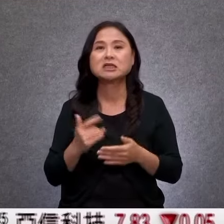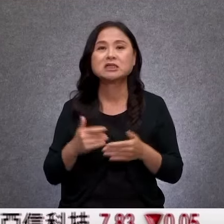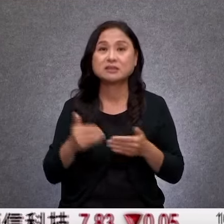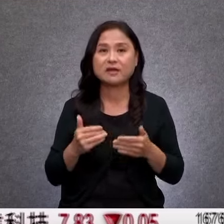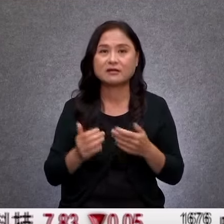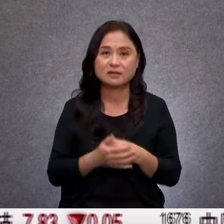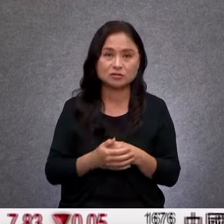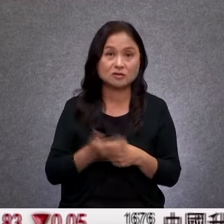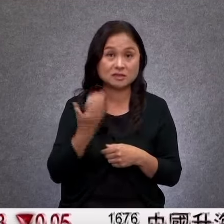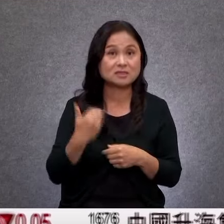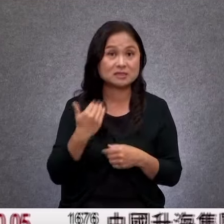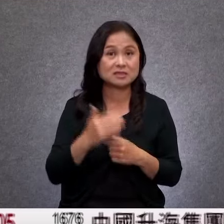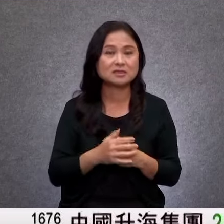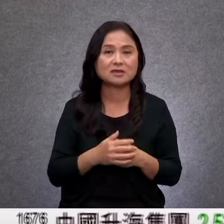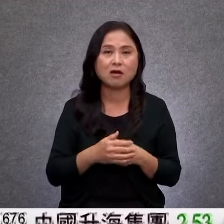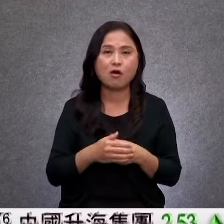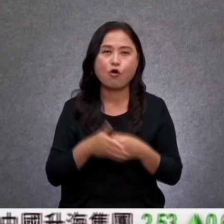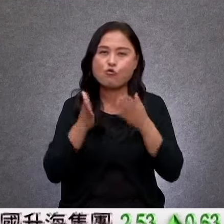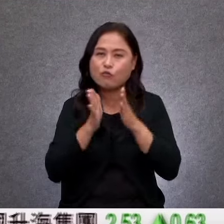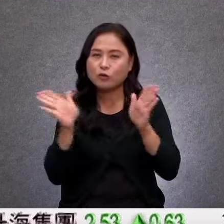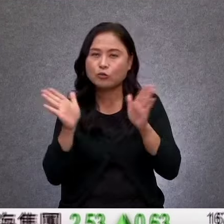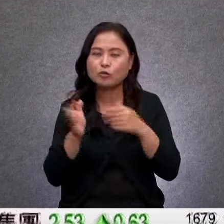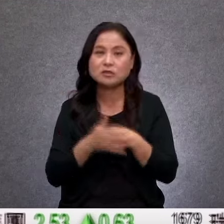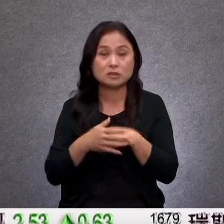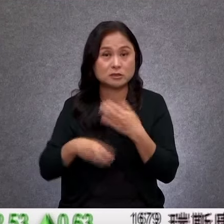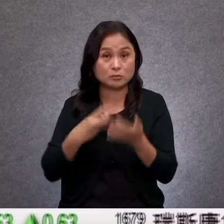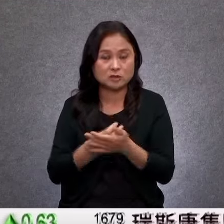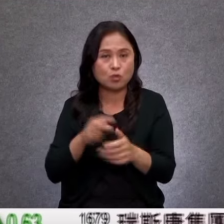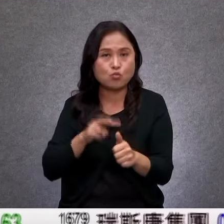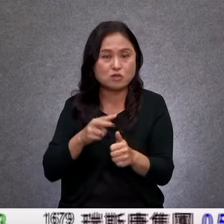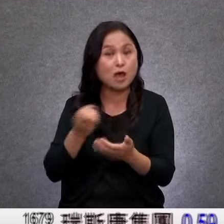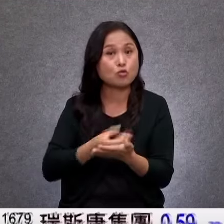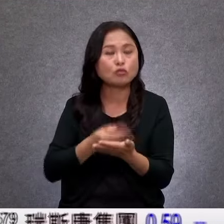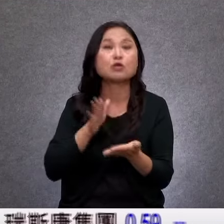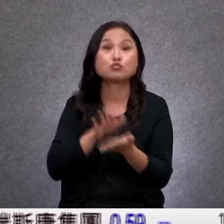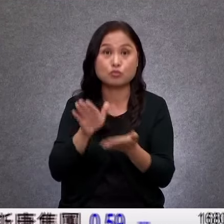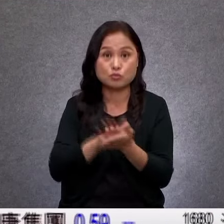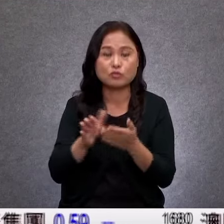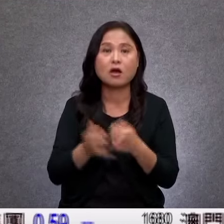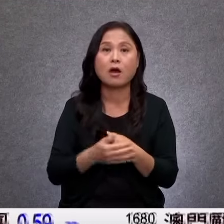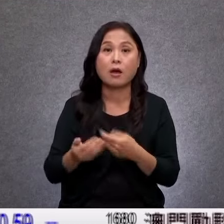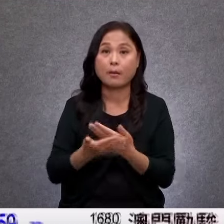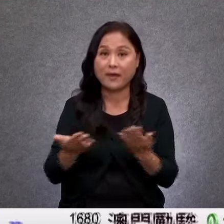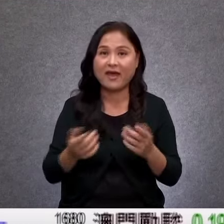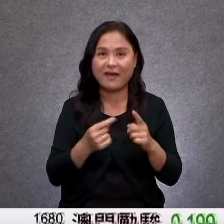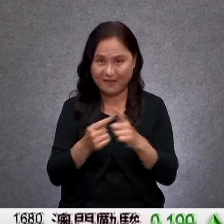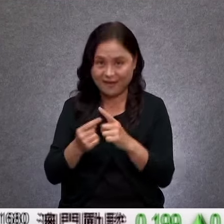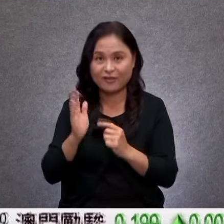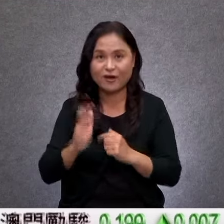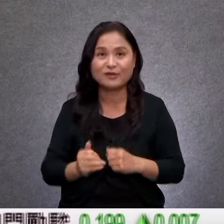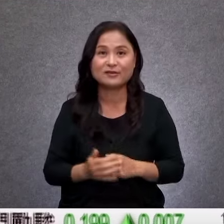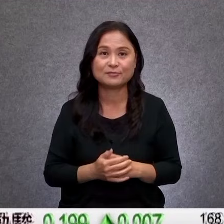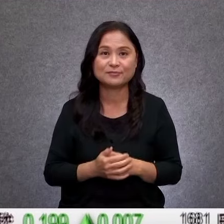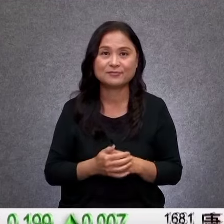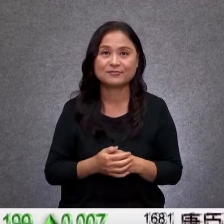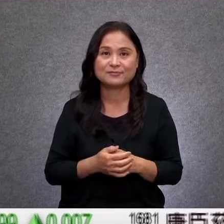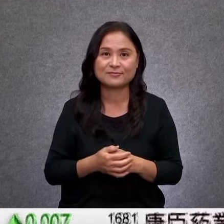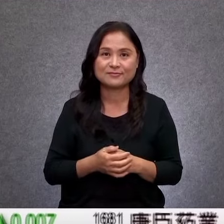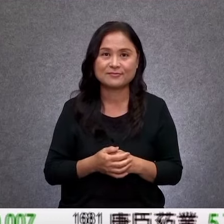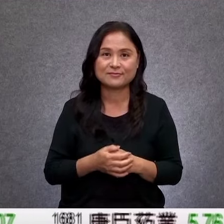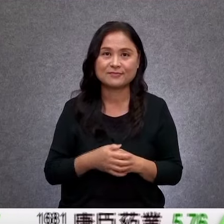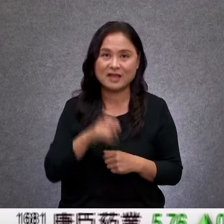見頂啦。我哋將一啲之前嘅宏觀審慎管理嘅措施撤銷之後咧，就俾市民